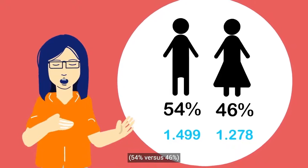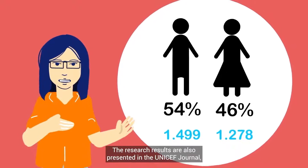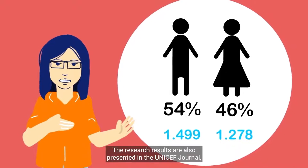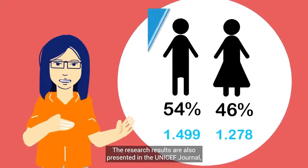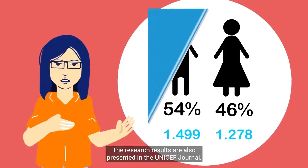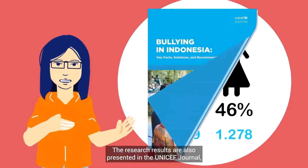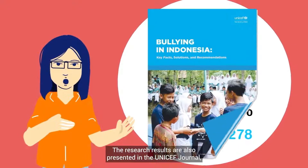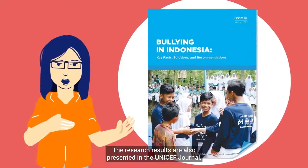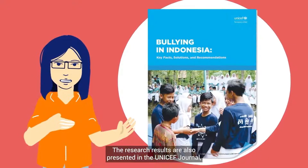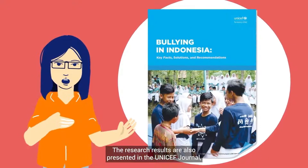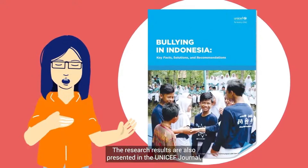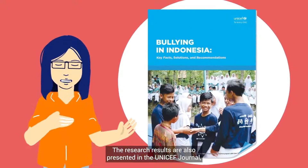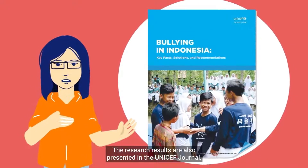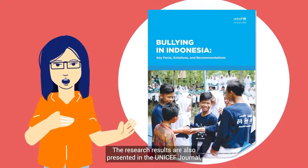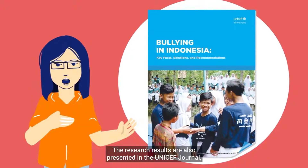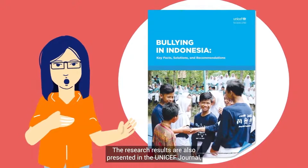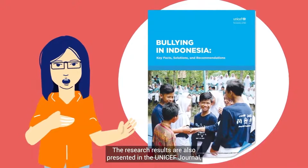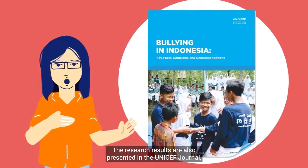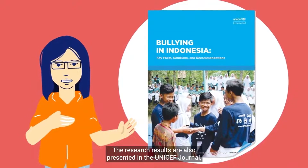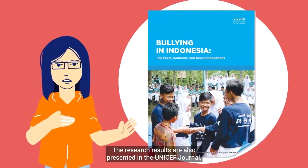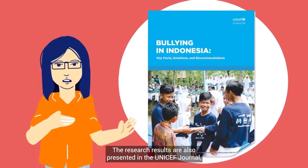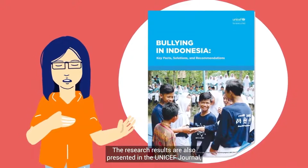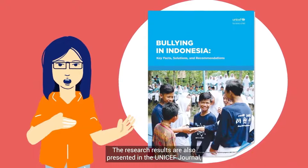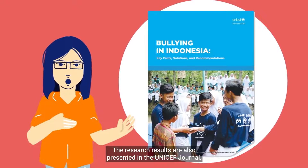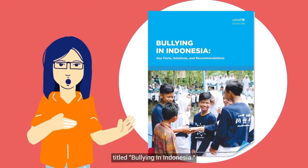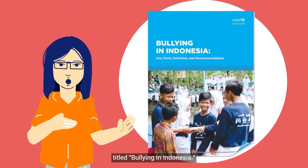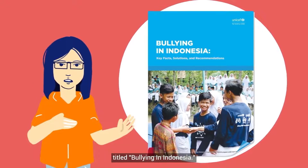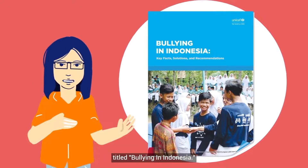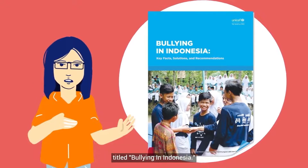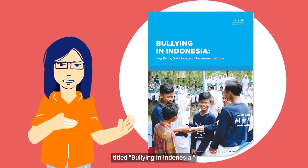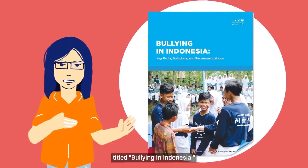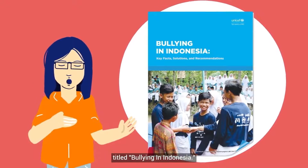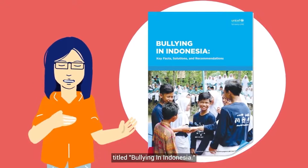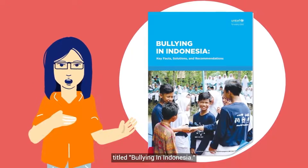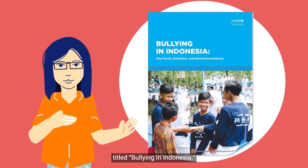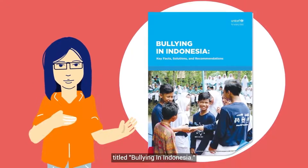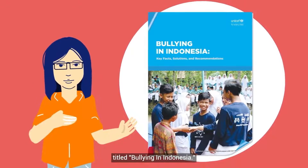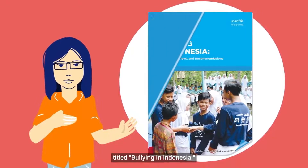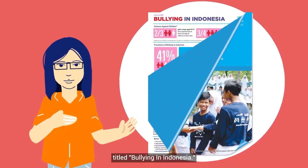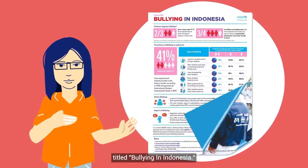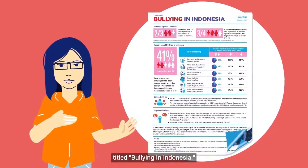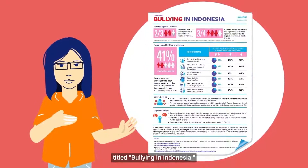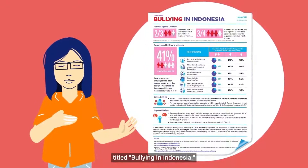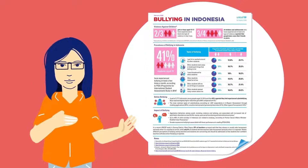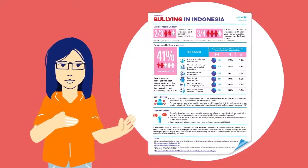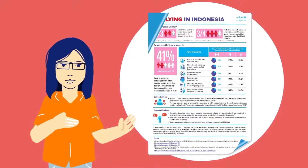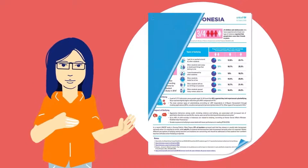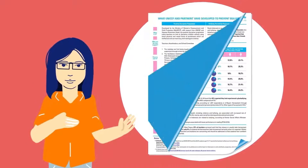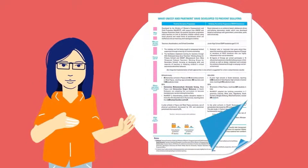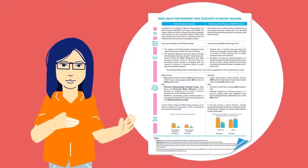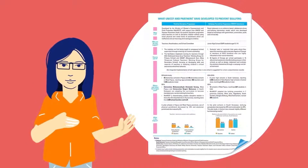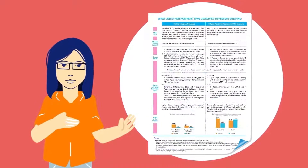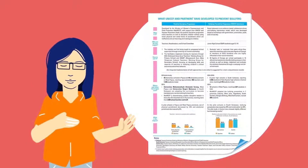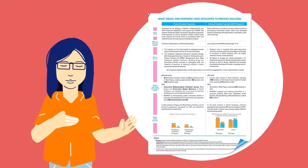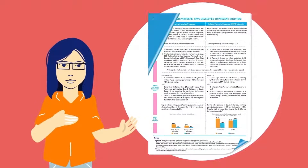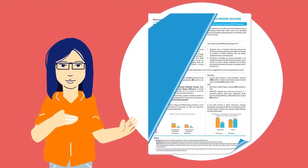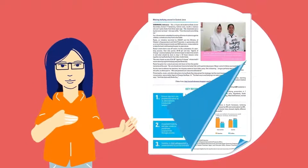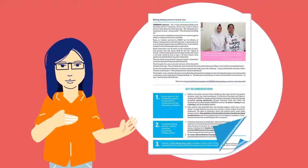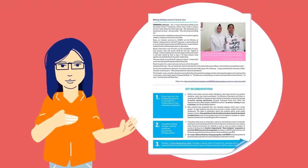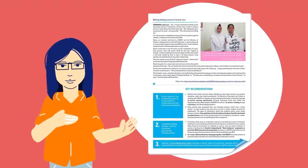46%. Hasil riset ini juga dipaparkan dalam jurnal UNICEF dengan judul Bullying in Indonesia.